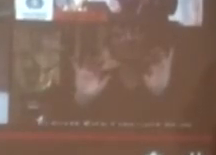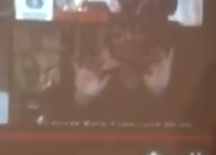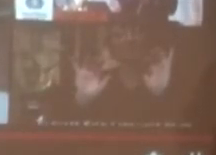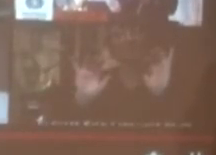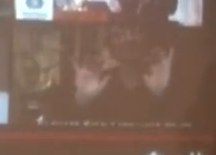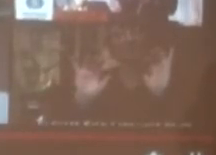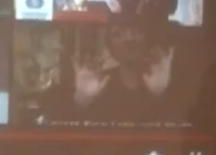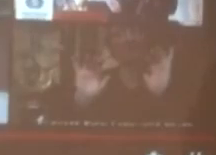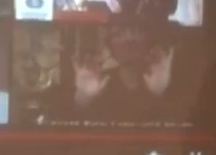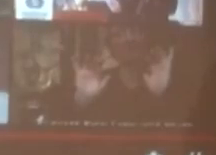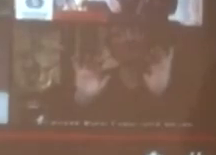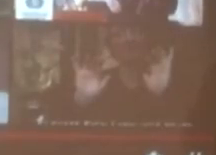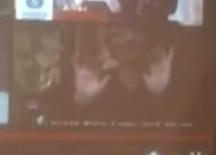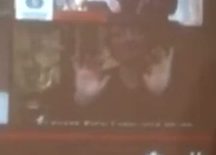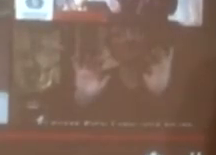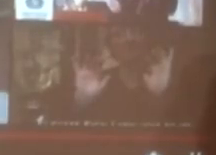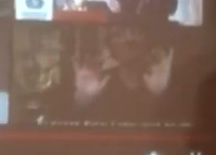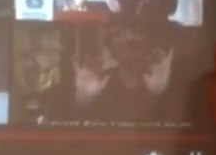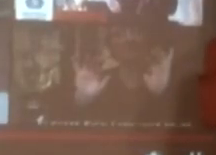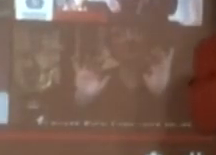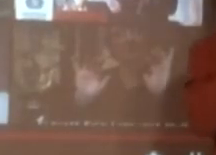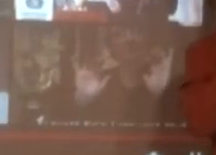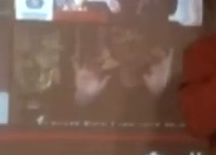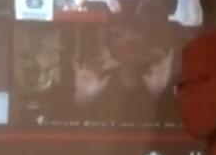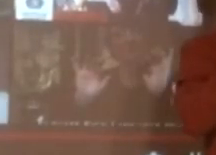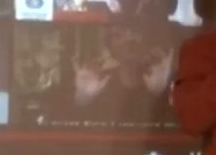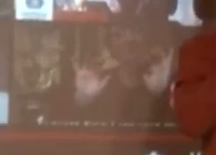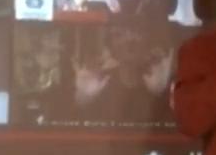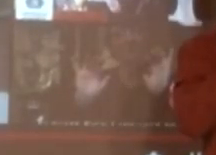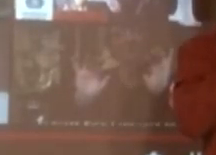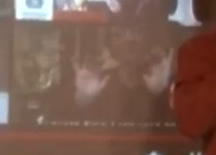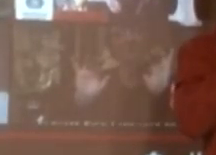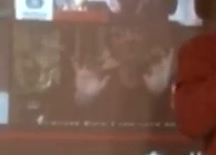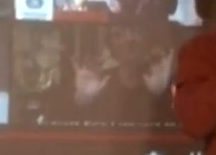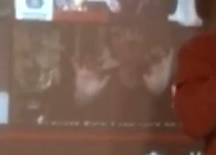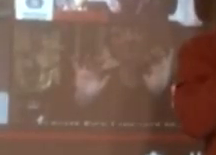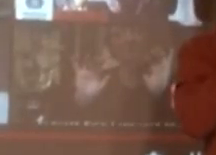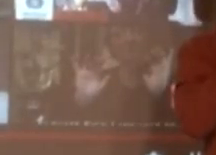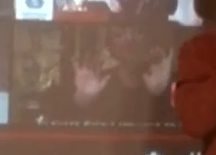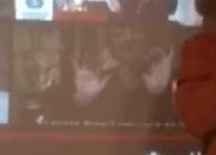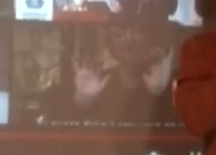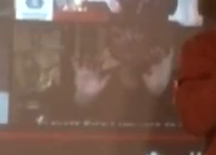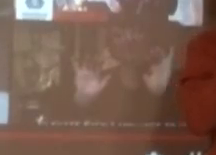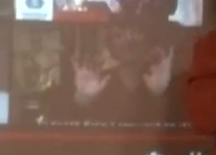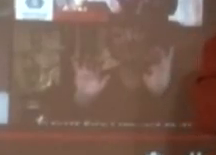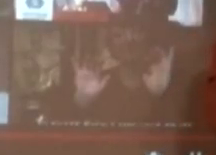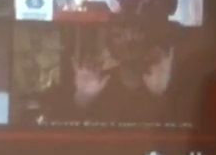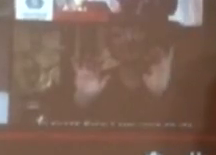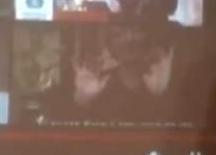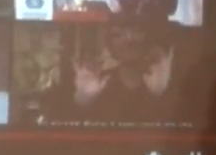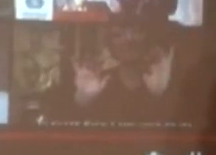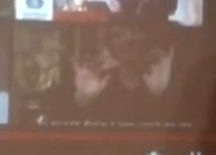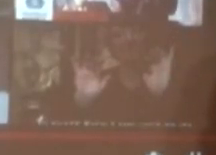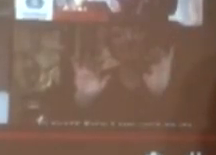akarjuk használni. Jelenleg még nem elérhető olyan konzumer jellegű dolog, ami már képes lenne az újak szintjén fölismeri